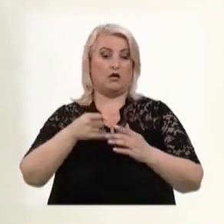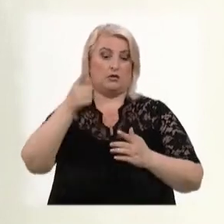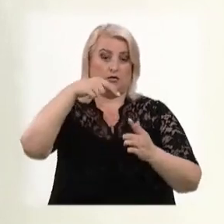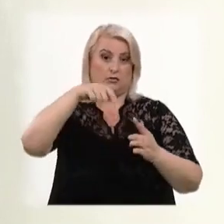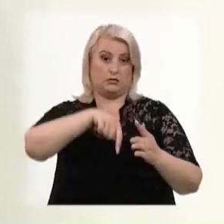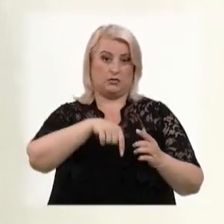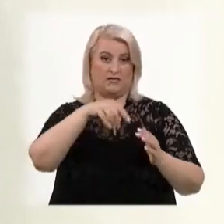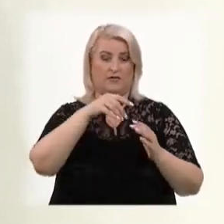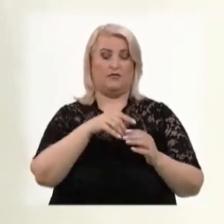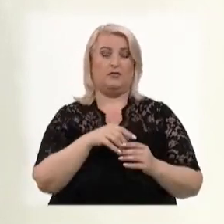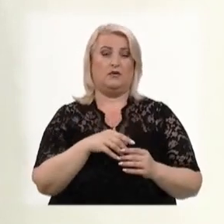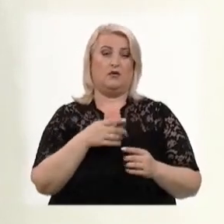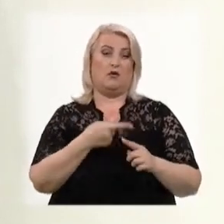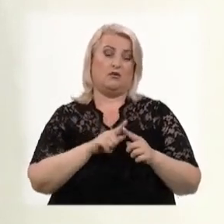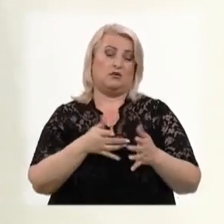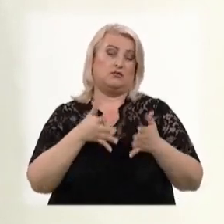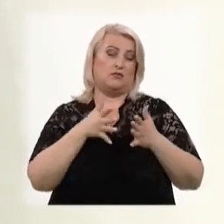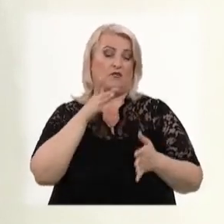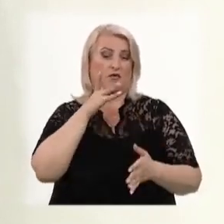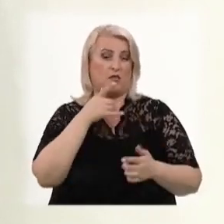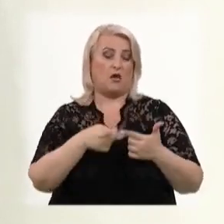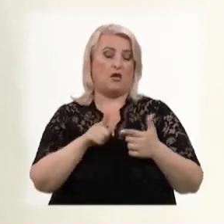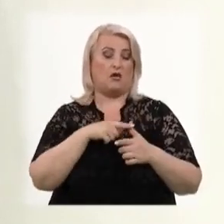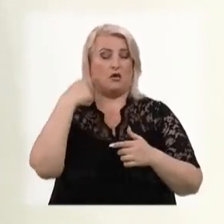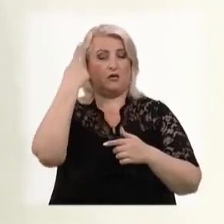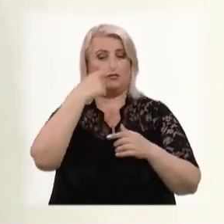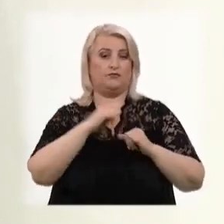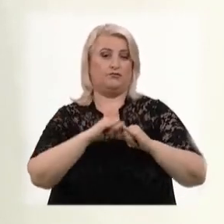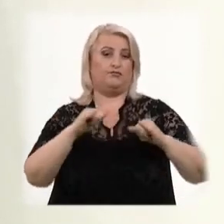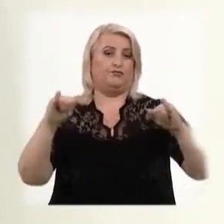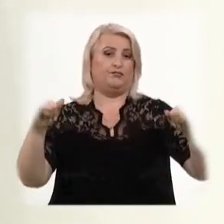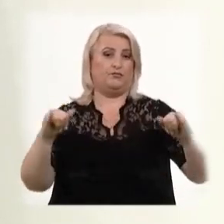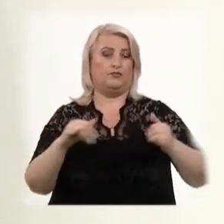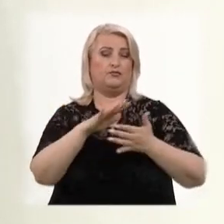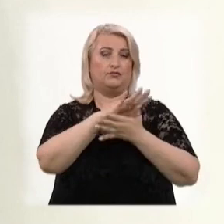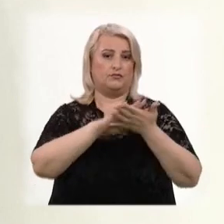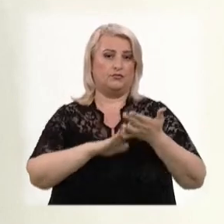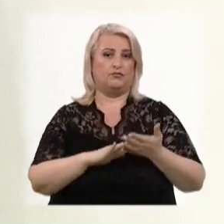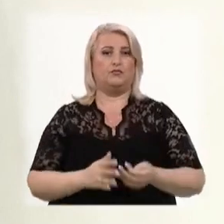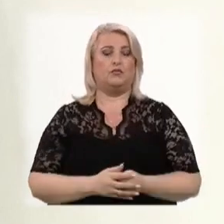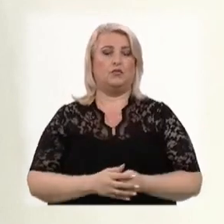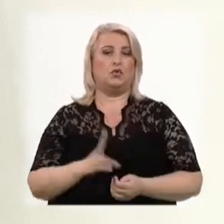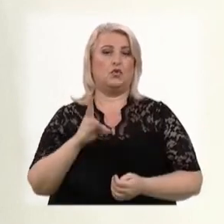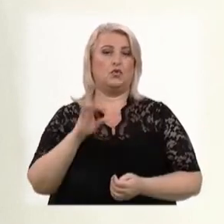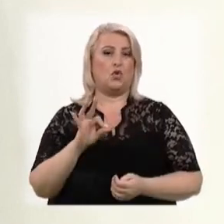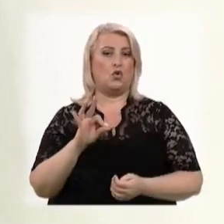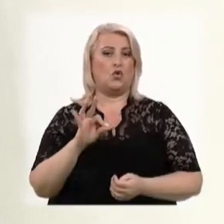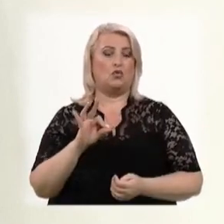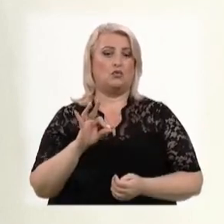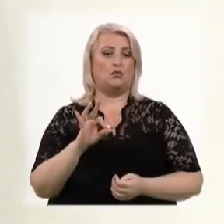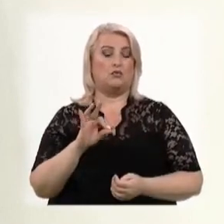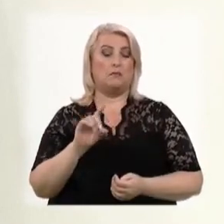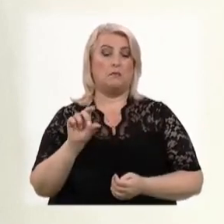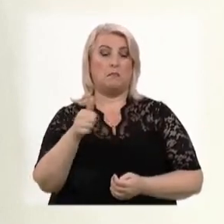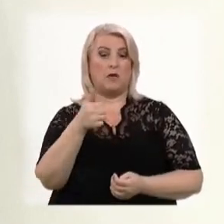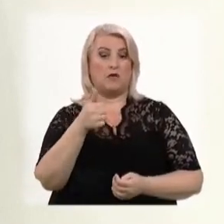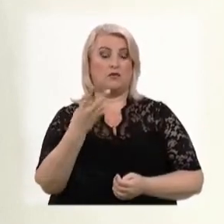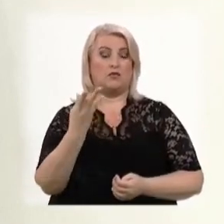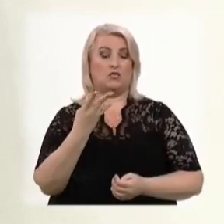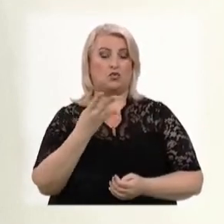Atunci înseamnă ori timp ori dezvoltare personală continuu și nișate Dar nu înainte să îți calculezi